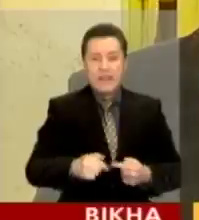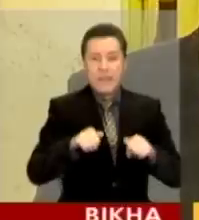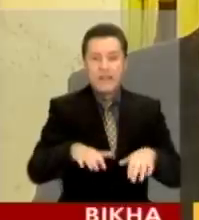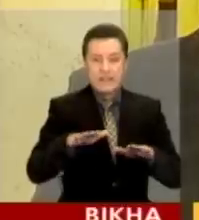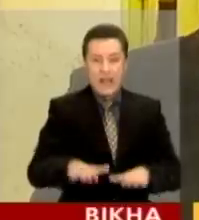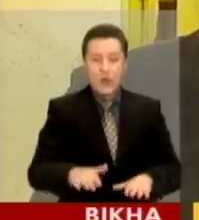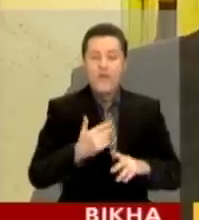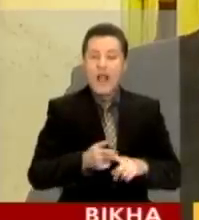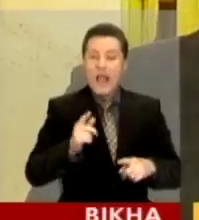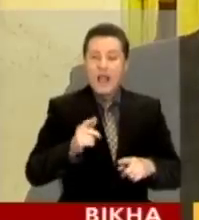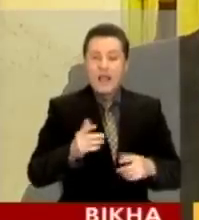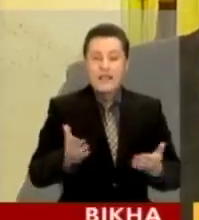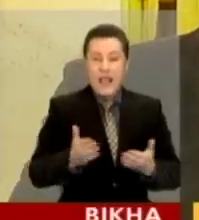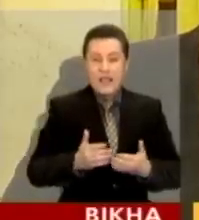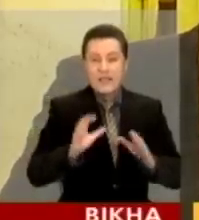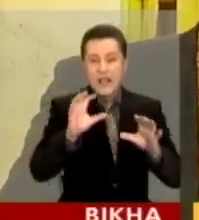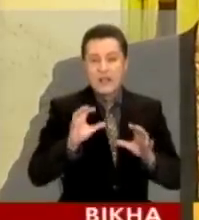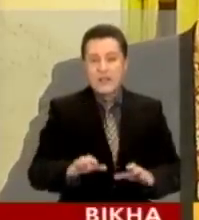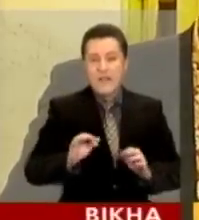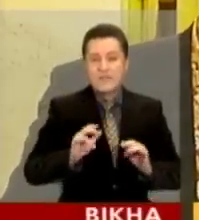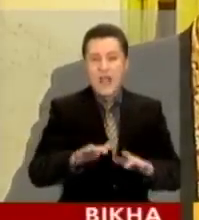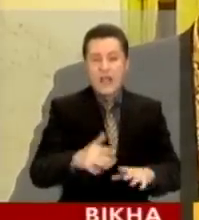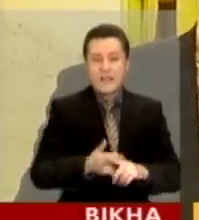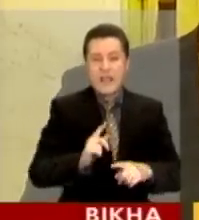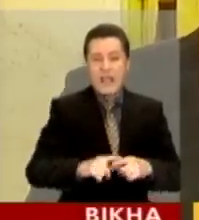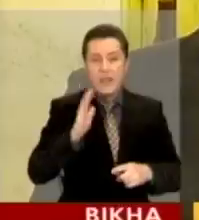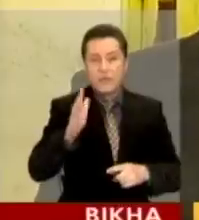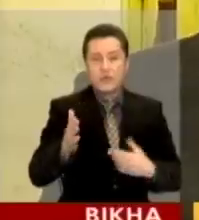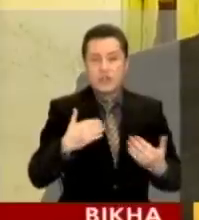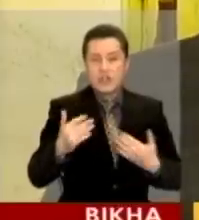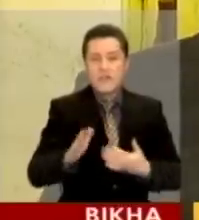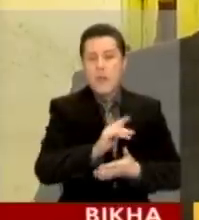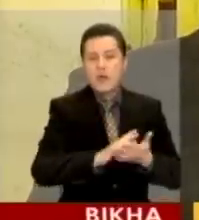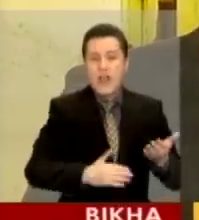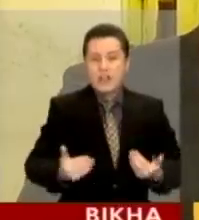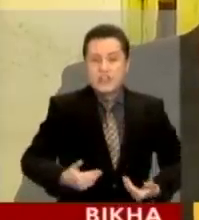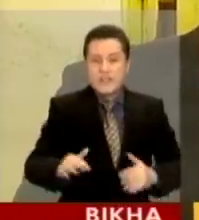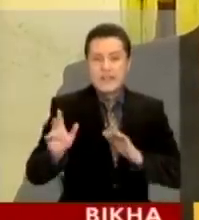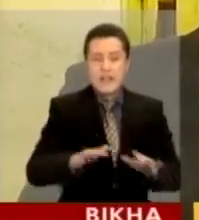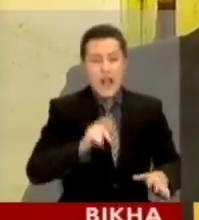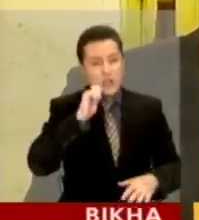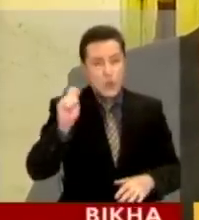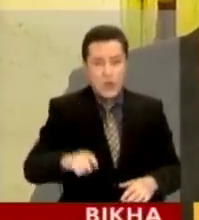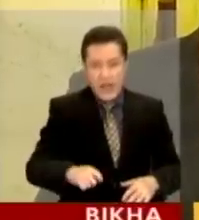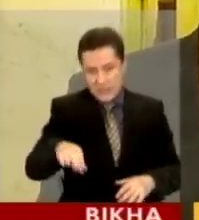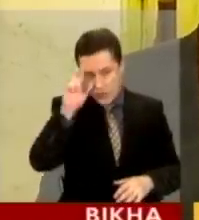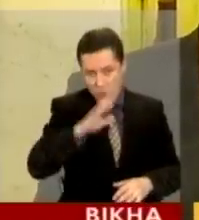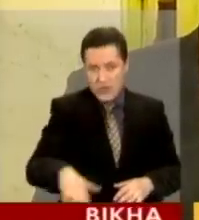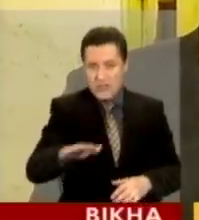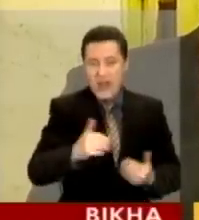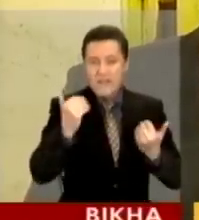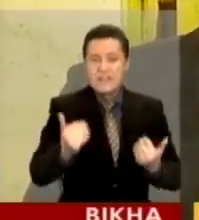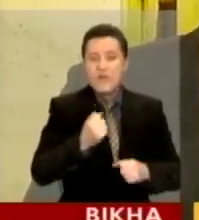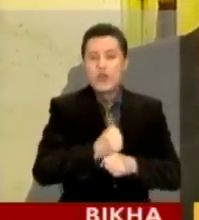які і законодавчі акти які будуть стосуватися подальшої життєдіяльності Української держави Сьогодні ми